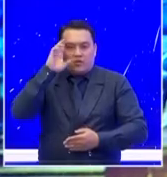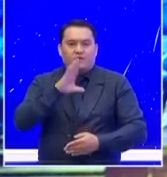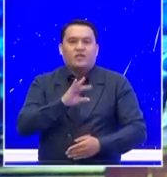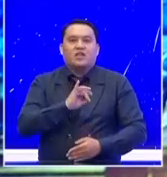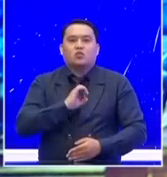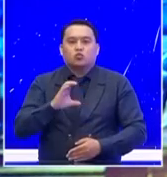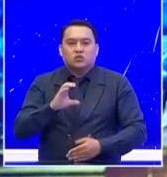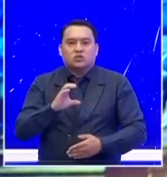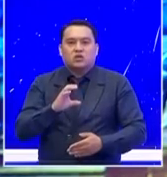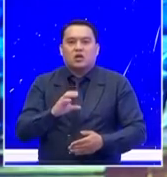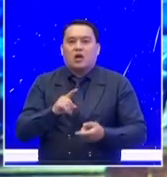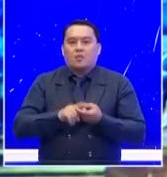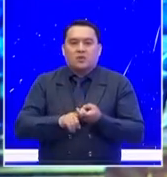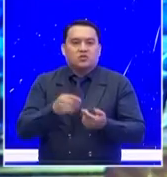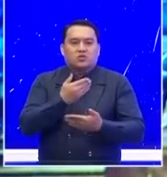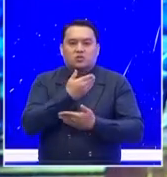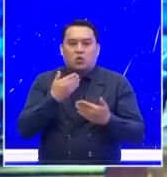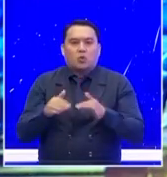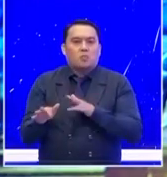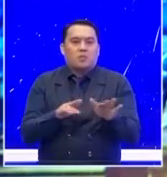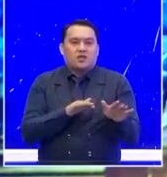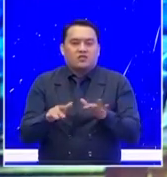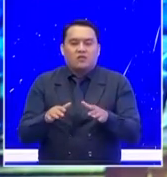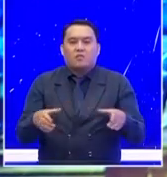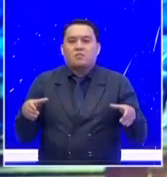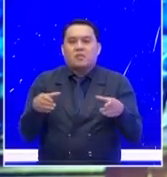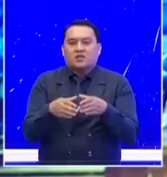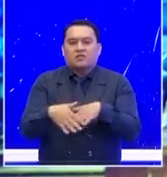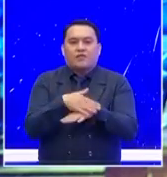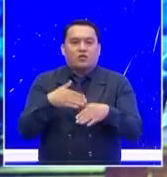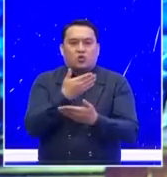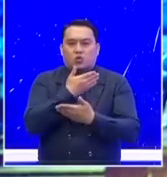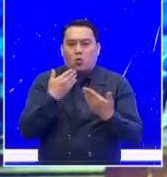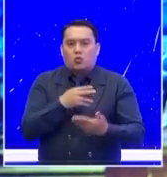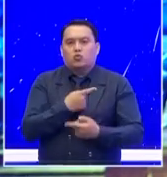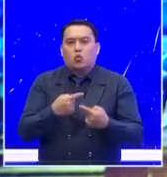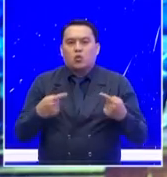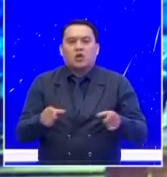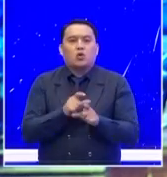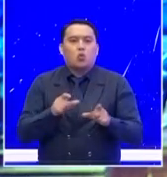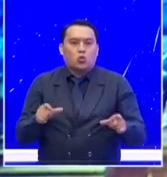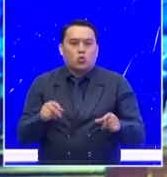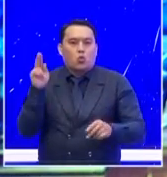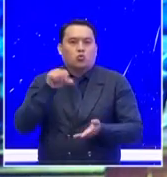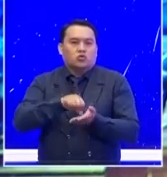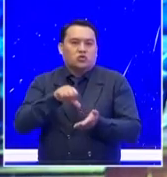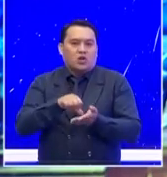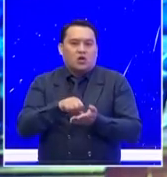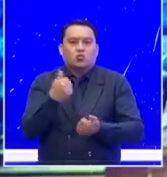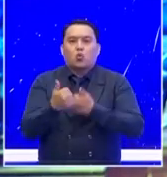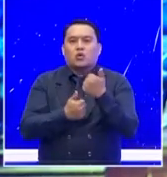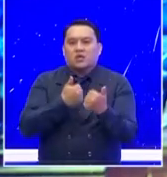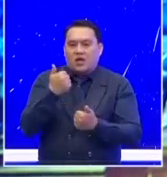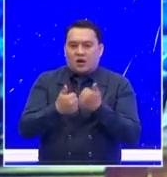ни вирусы, ни запреты на массовые мероприятия. Казахстанцы, так же, как и миллионы других людей, участвуют в